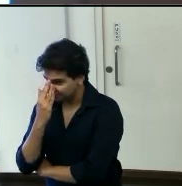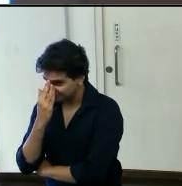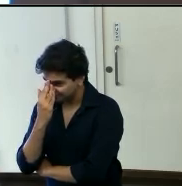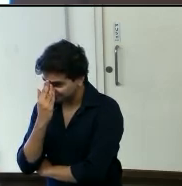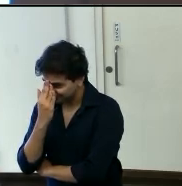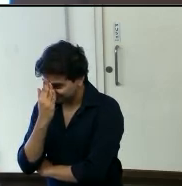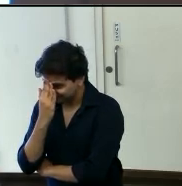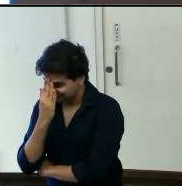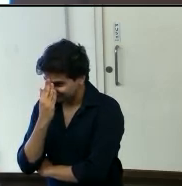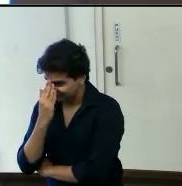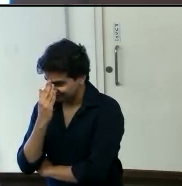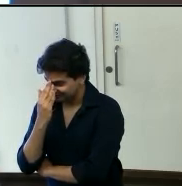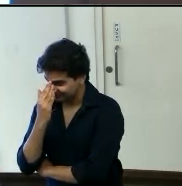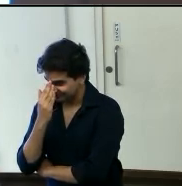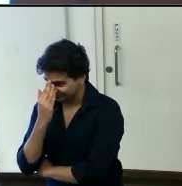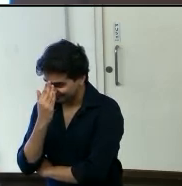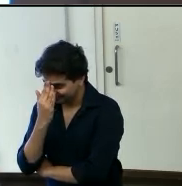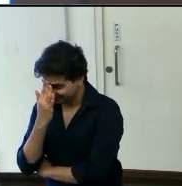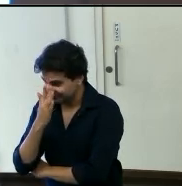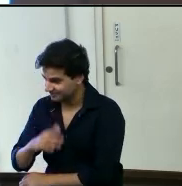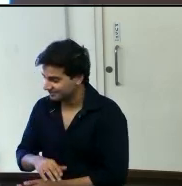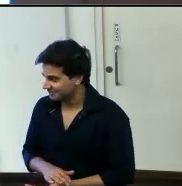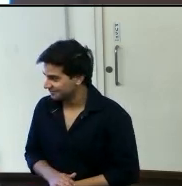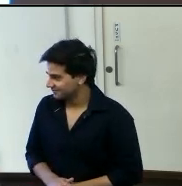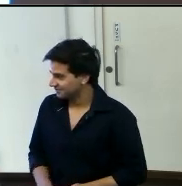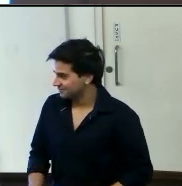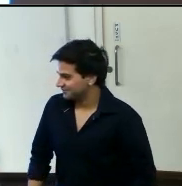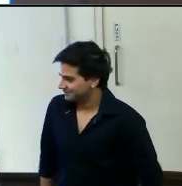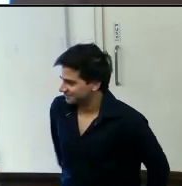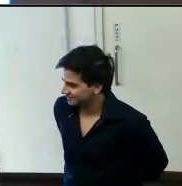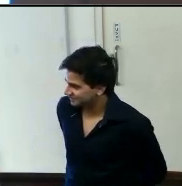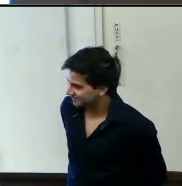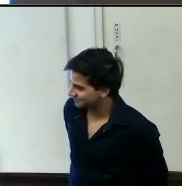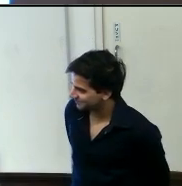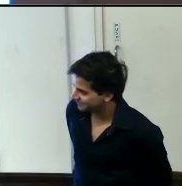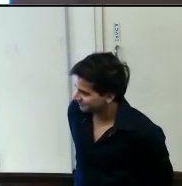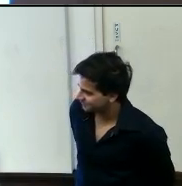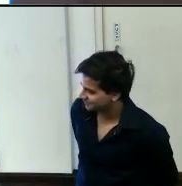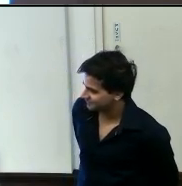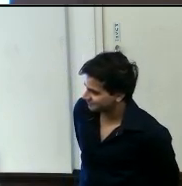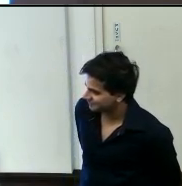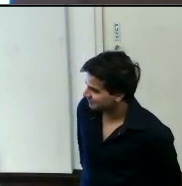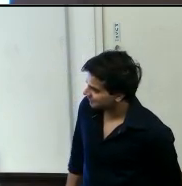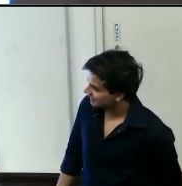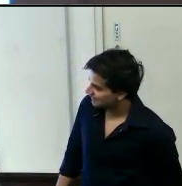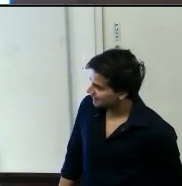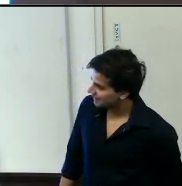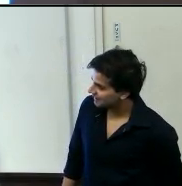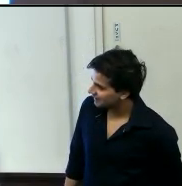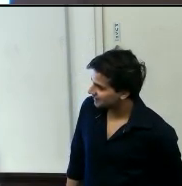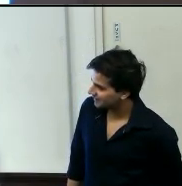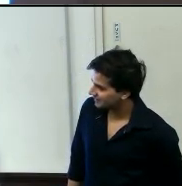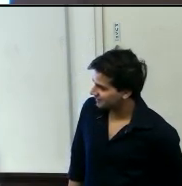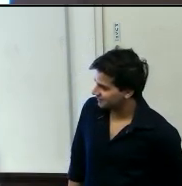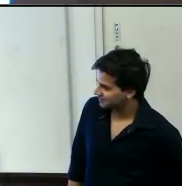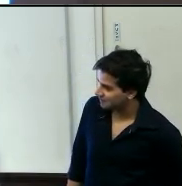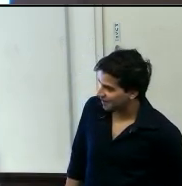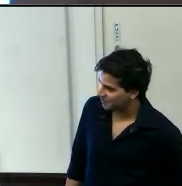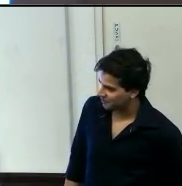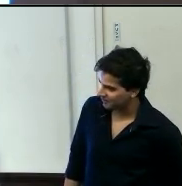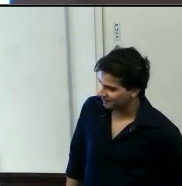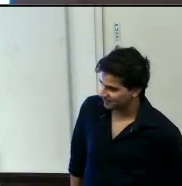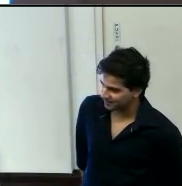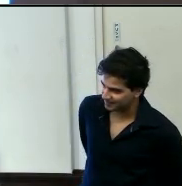ನಿಮಗೆ ಮೈಮೆಟಿಕ್ ಡ್ರಾಯಿಂಗ್ ಇದೆಲ್ಲ ಒಂದೇ ಸ್ಕಿಲ್ ಅಲ್ಲ ಅಂತ. ದೇ ಕ್ಯಾನ್ ಬಿ ಅದರ್ ಕೈಂಡ್ ಆಫ್ ಸ್ಕಿಲ್ಸ್ ಆಫ್ ಅನಾಲಿಸಿಸ್, ಆಫ್ ವಿಜುವಲೈಸೇಷನ್,